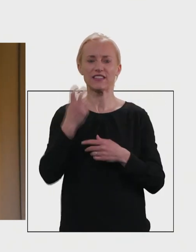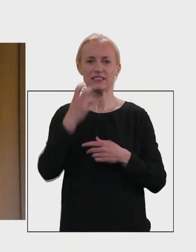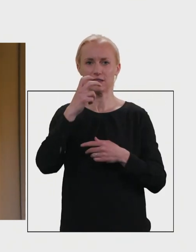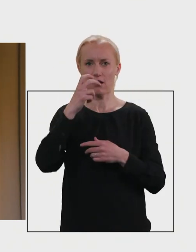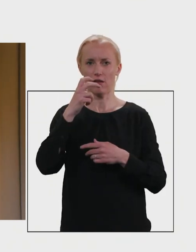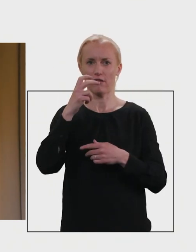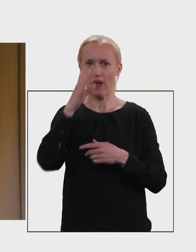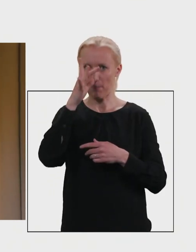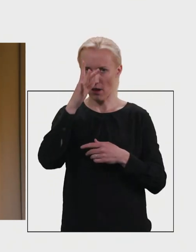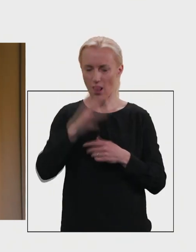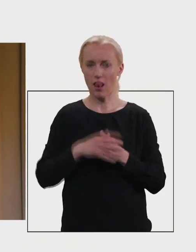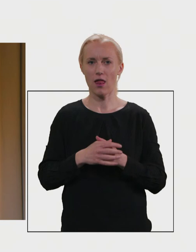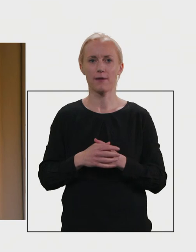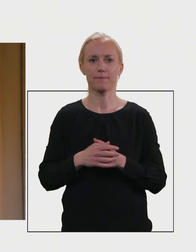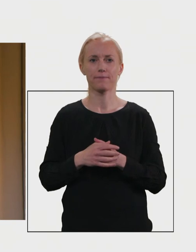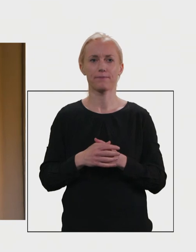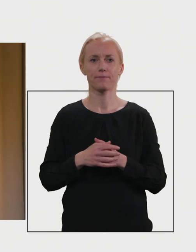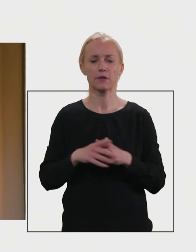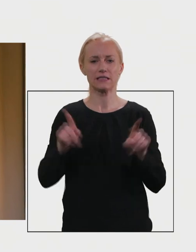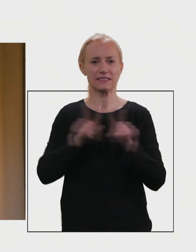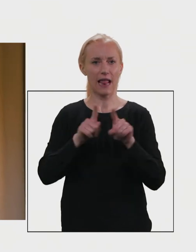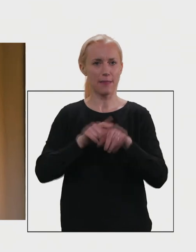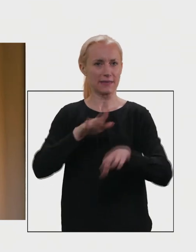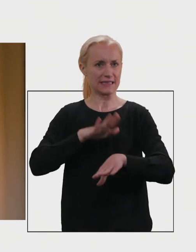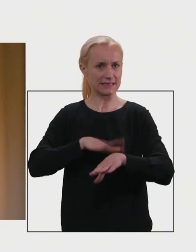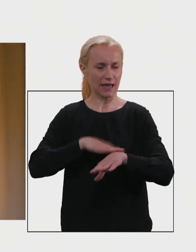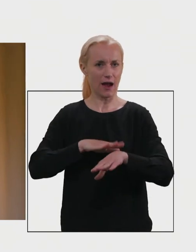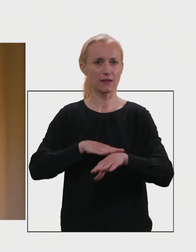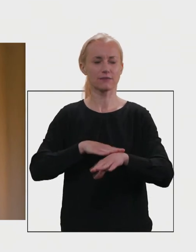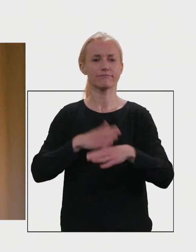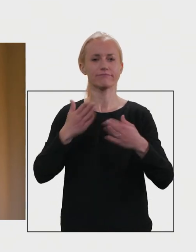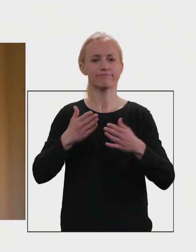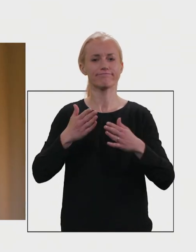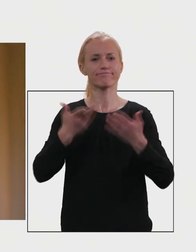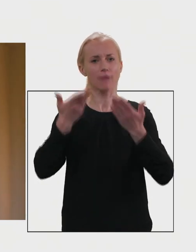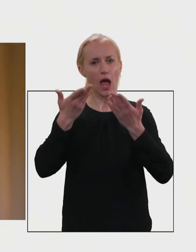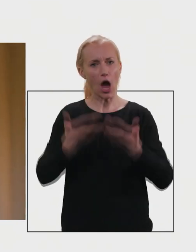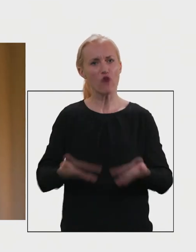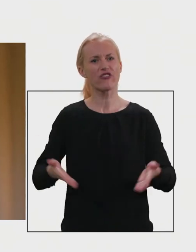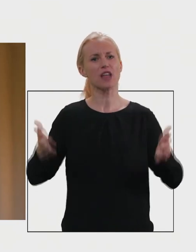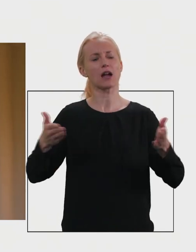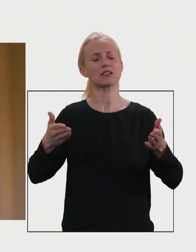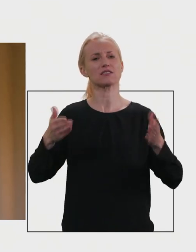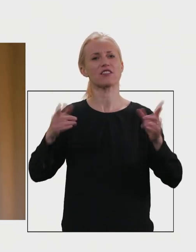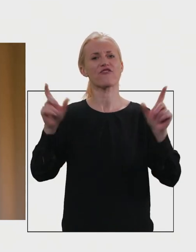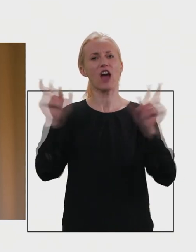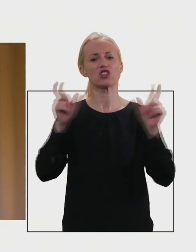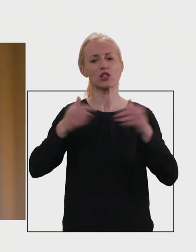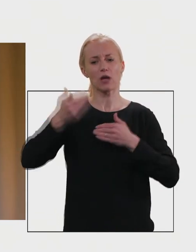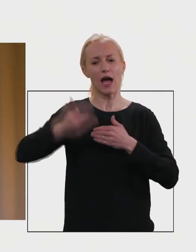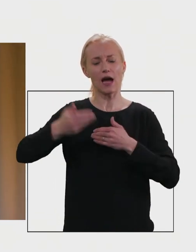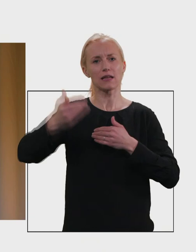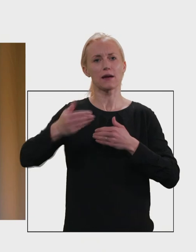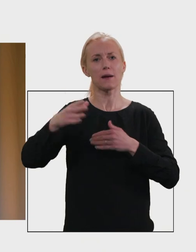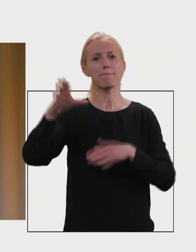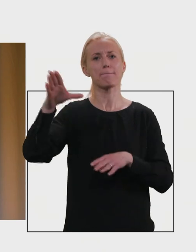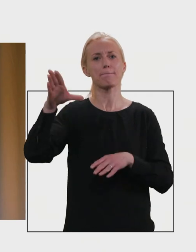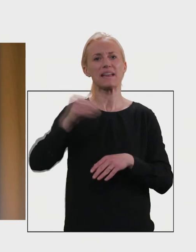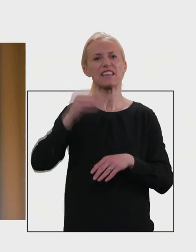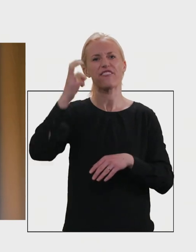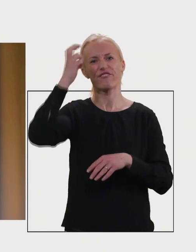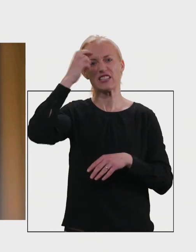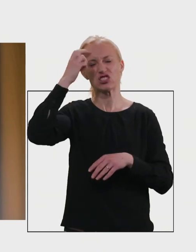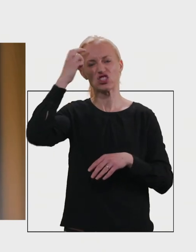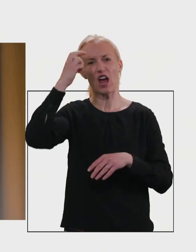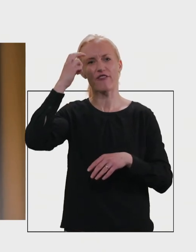29.04. Gleiche Zeit mit dem Auftakt der Veranstaltungsreihe mit Wissenschaft.